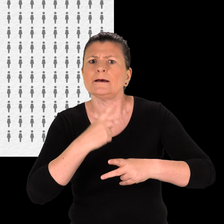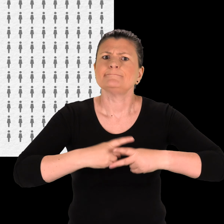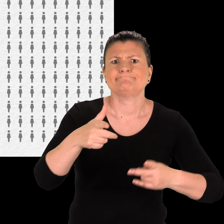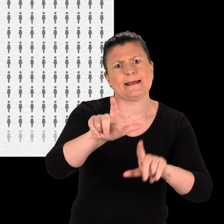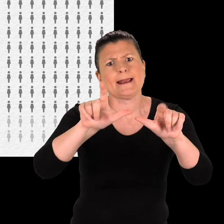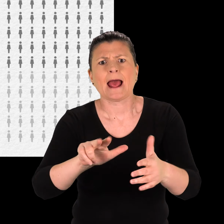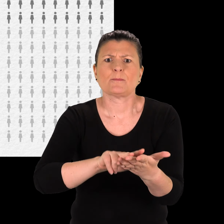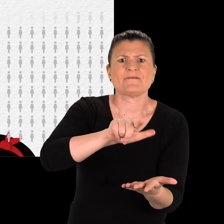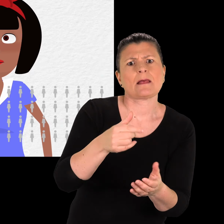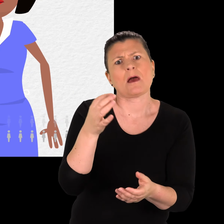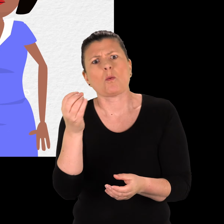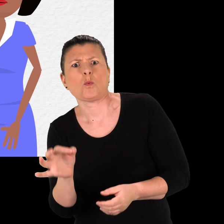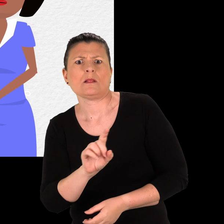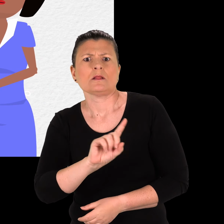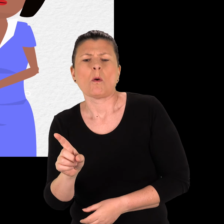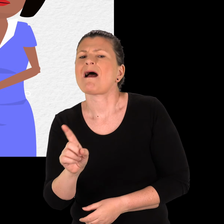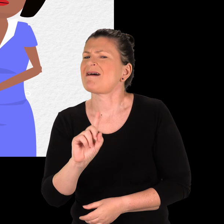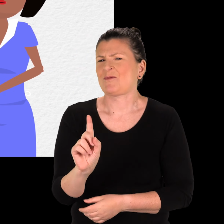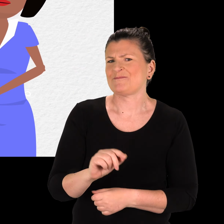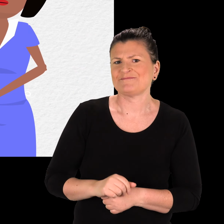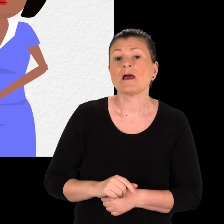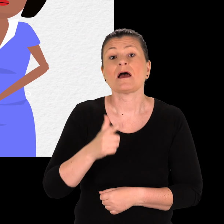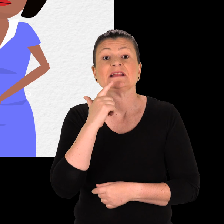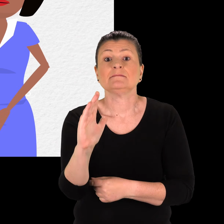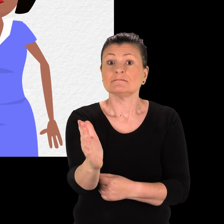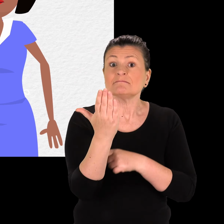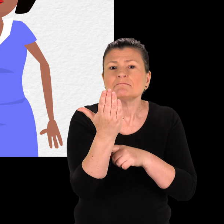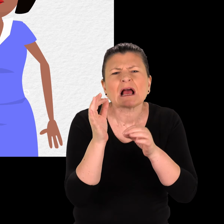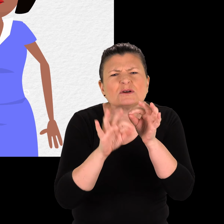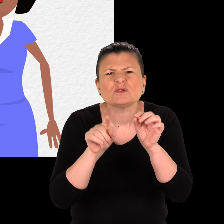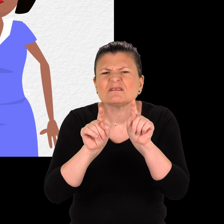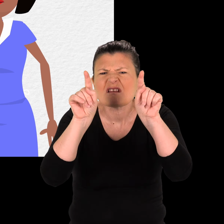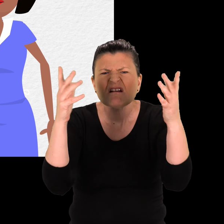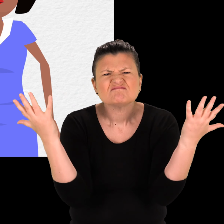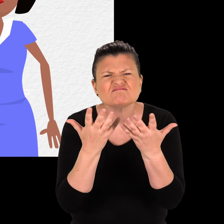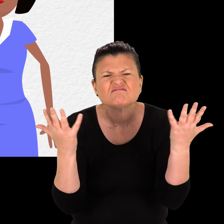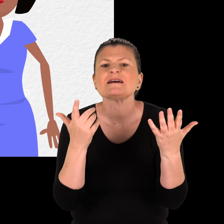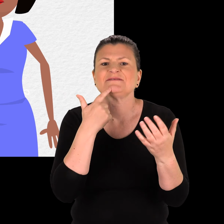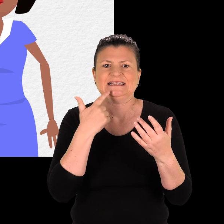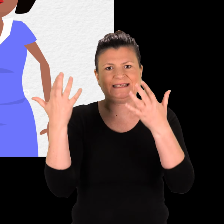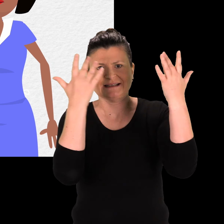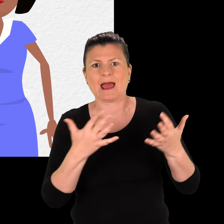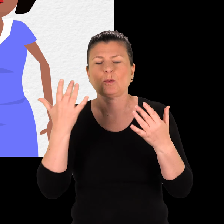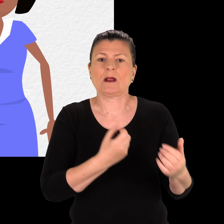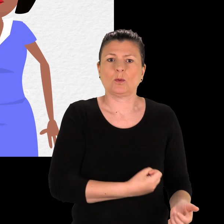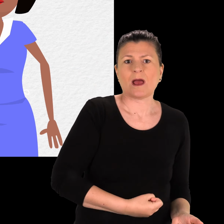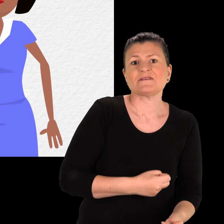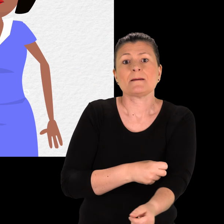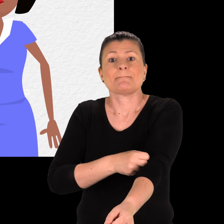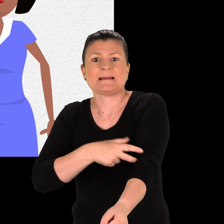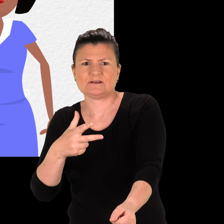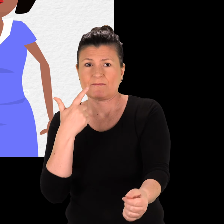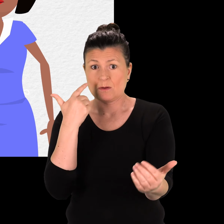le bébé a une trisomie 21 ou non. Et les autres chiffres, ils veulent dire quoi ? Vos résultats de l'échographie ou de la prise de sang sont